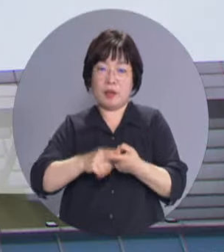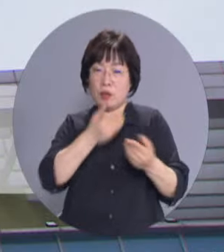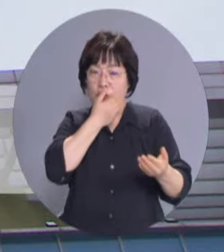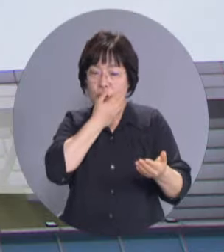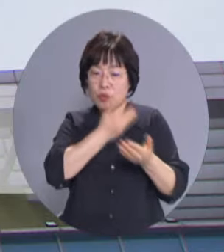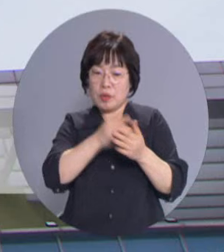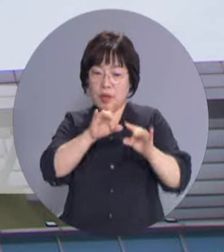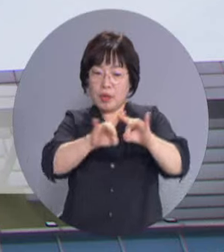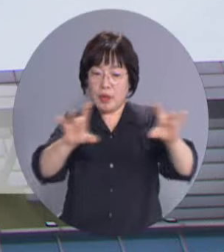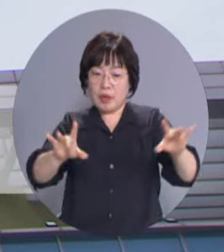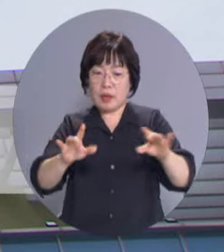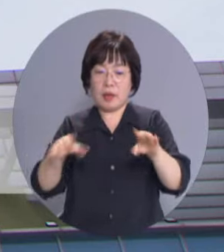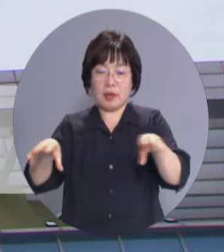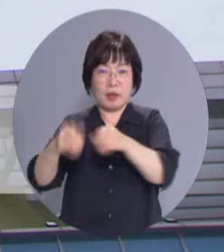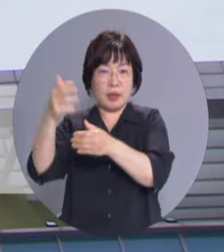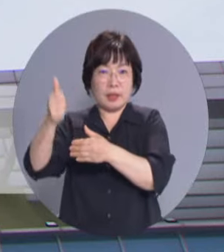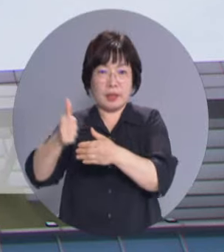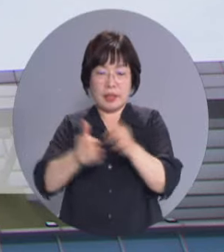사안마다